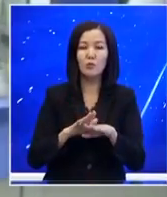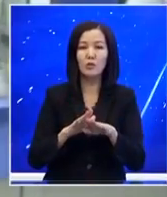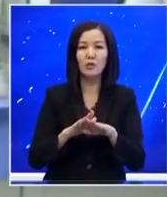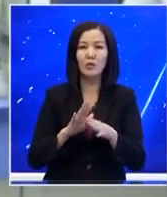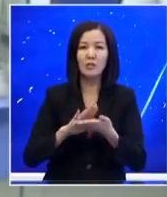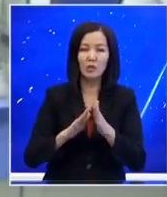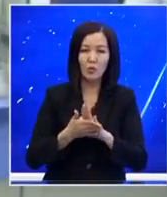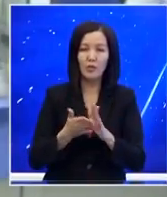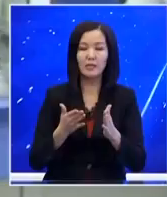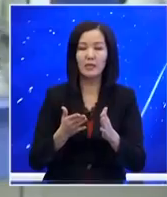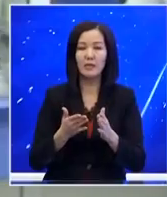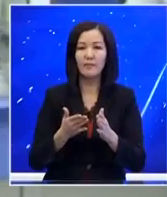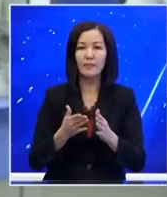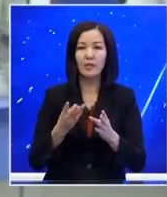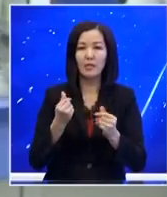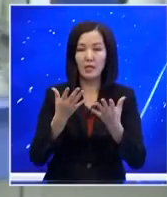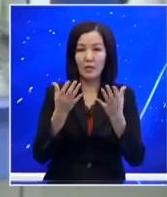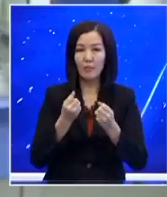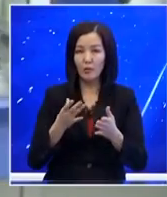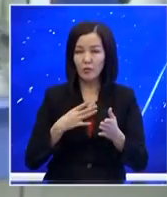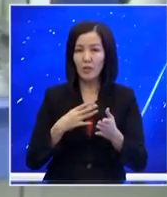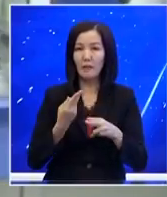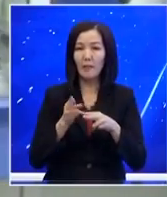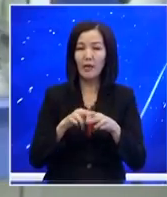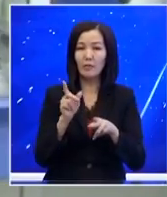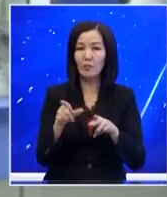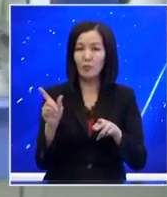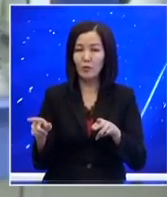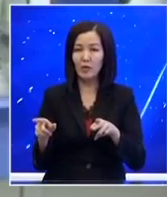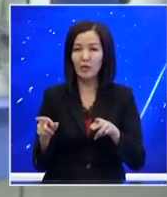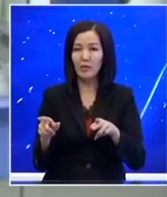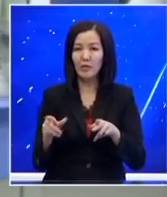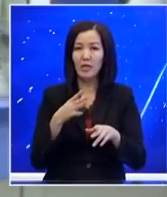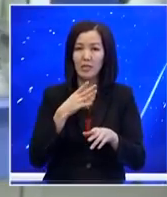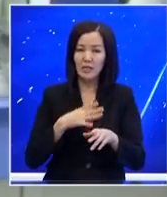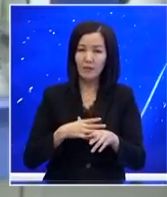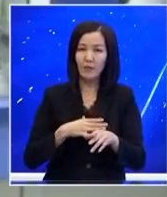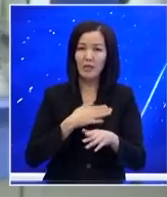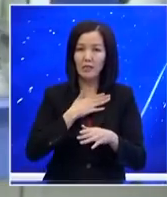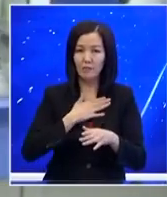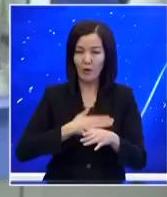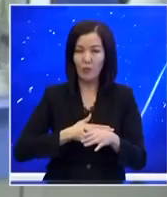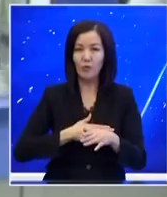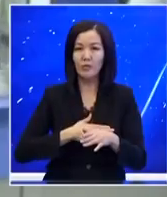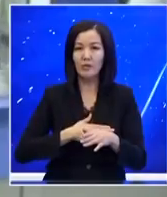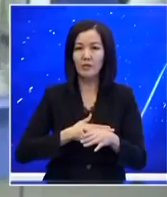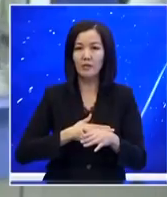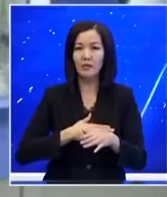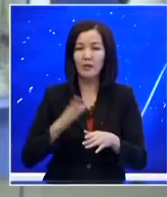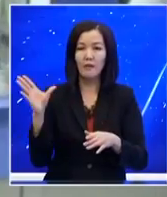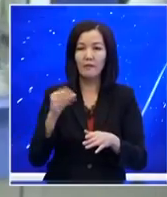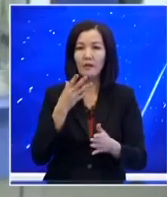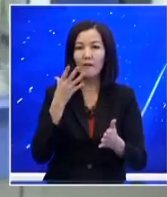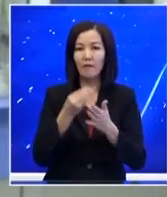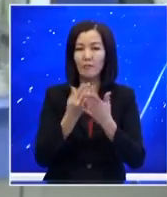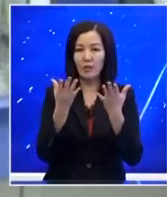ситуации. Деньги получили, поэтому людям терпение, спокойствие, все свои выплаты